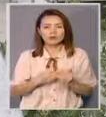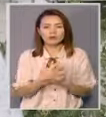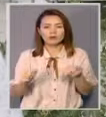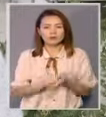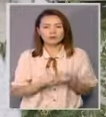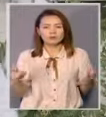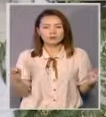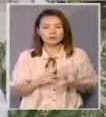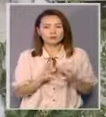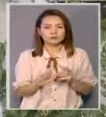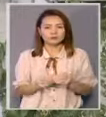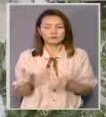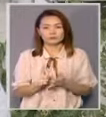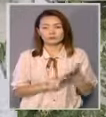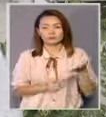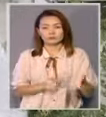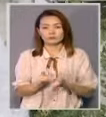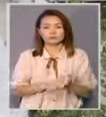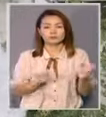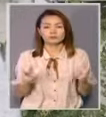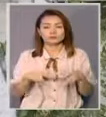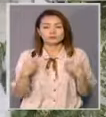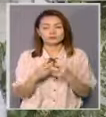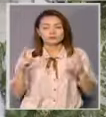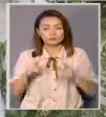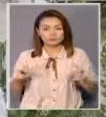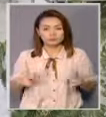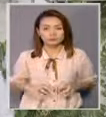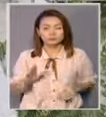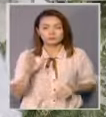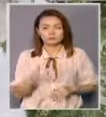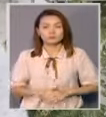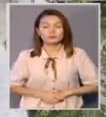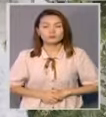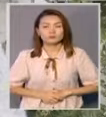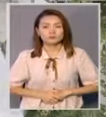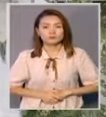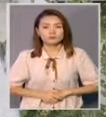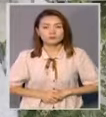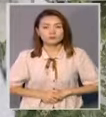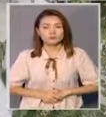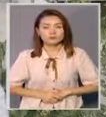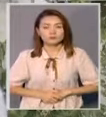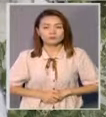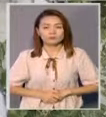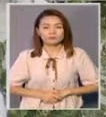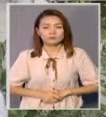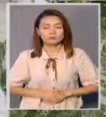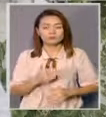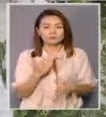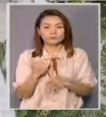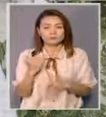керек болады. Сонда өтініш береді, арнайы комиссия қарайды, банағы деген бұл кісіге әлеуметтік